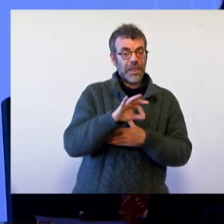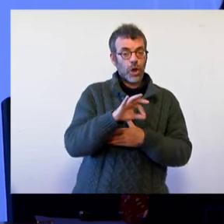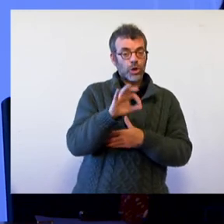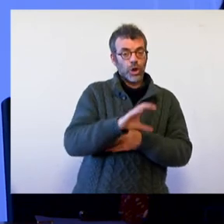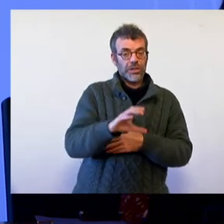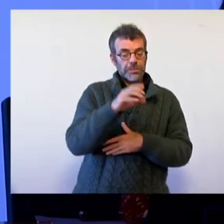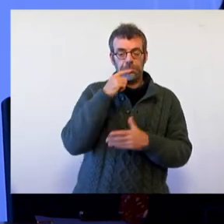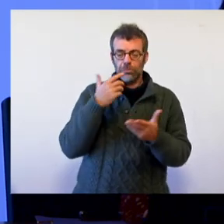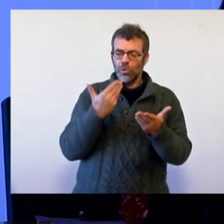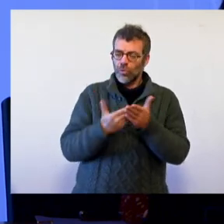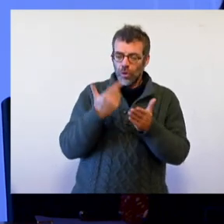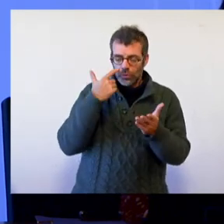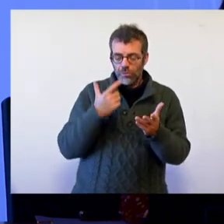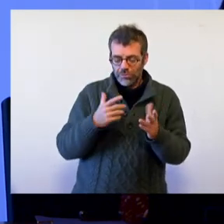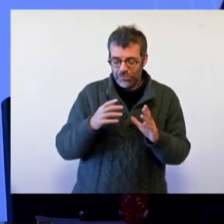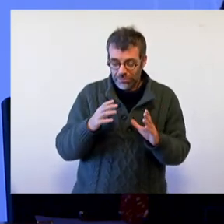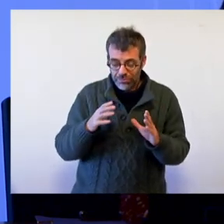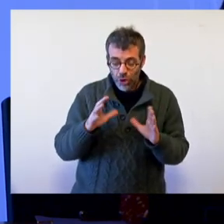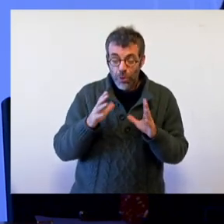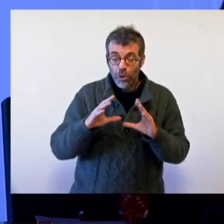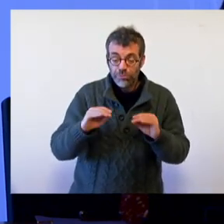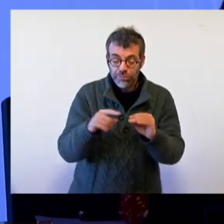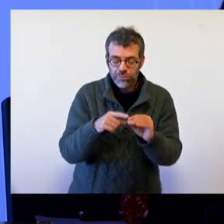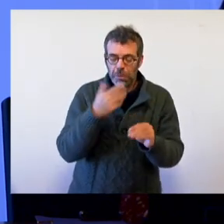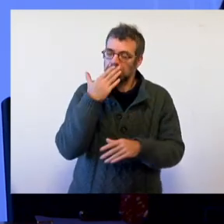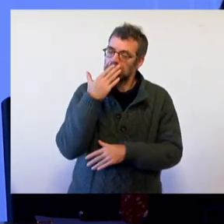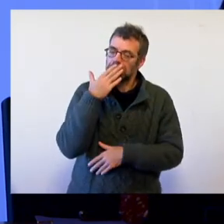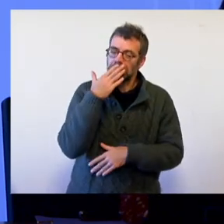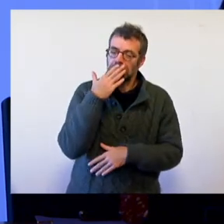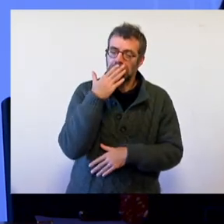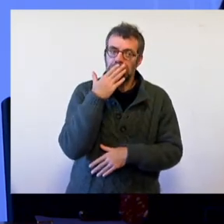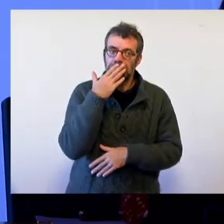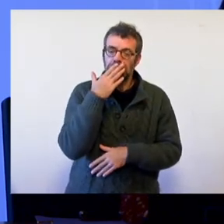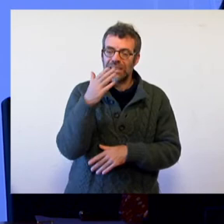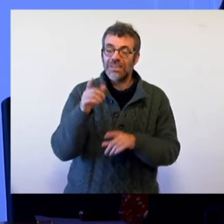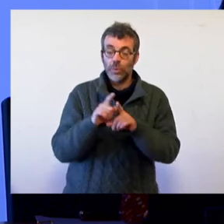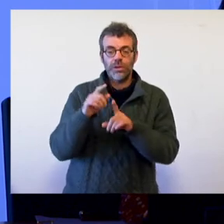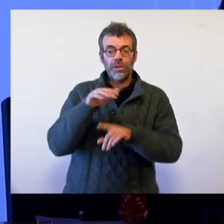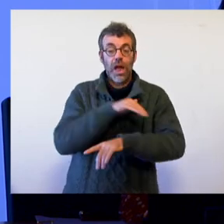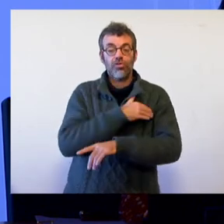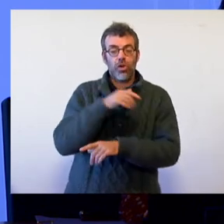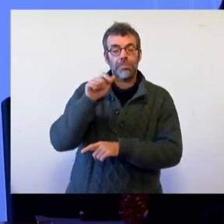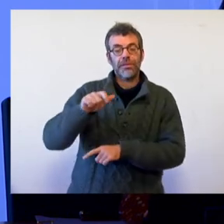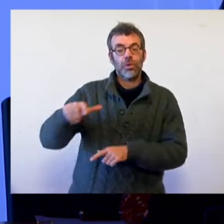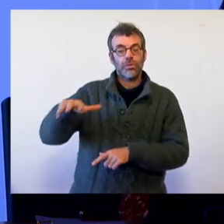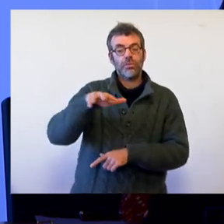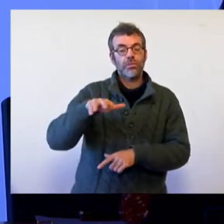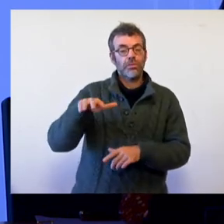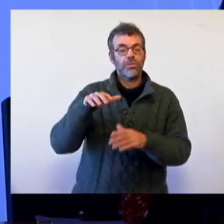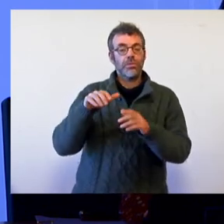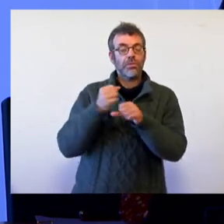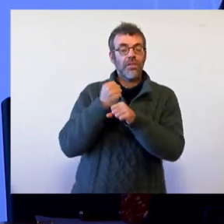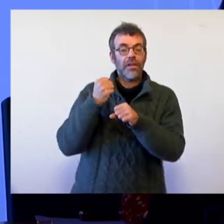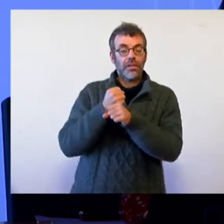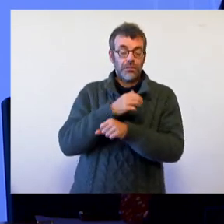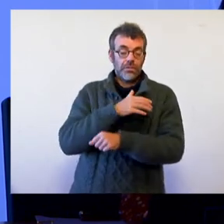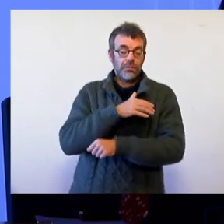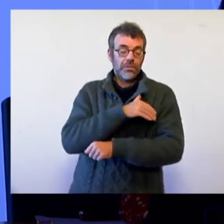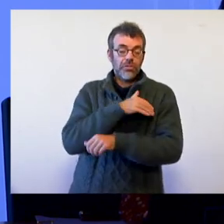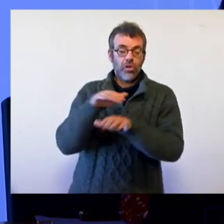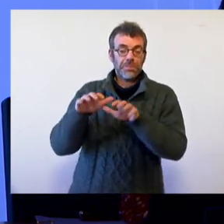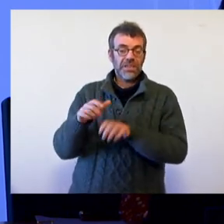en place. C'est, voilà. Et merci des mots pour les agents, parce que à travers eux, je crois qu'on peut vous saluer